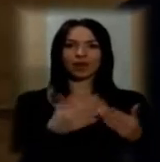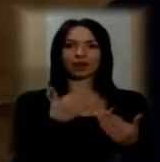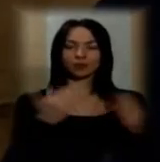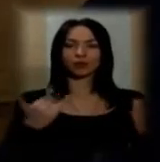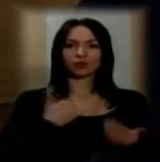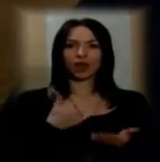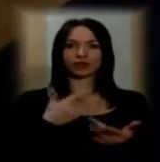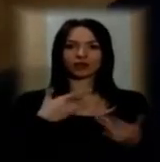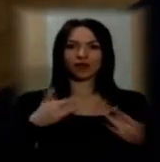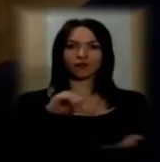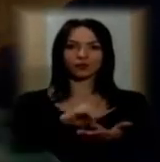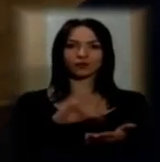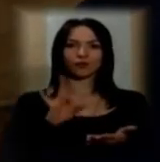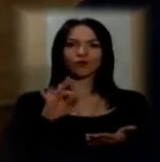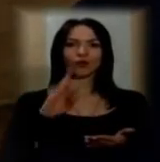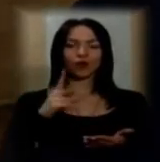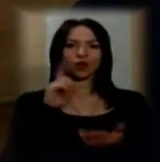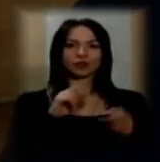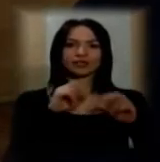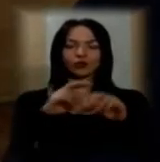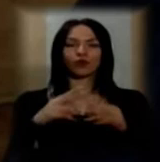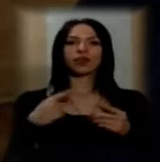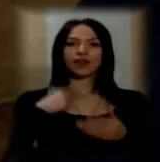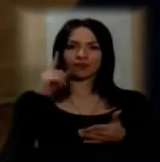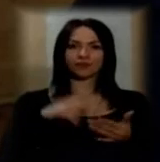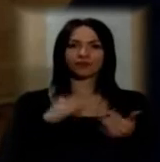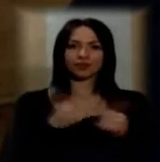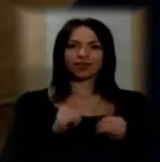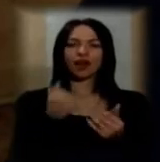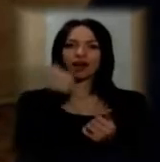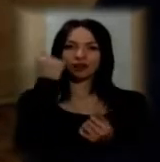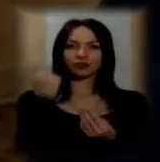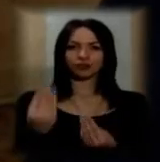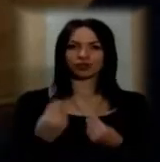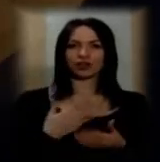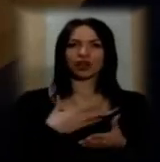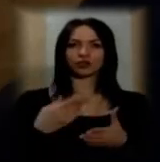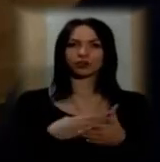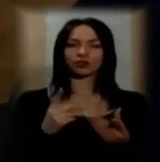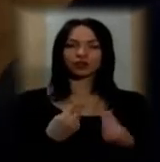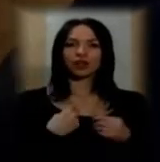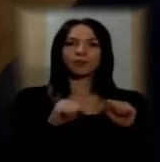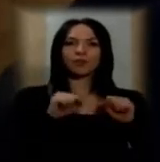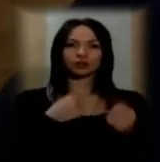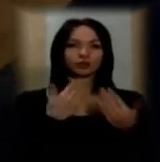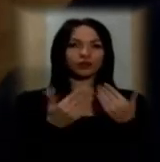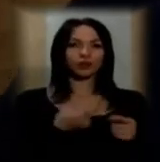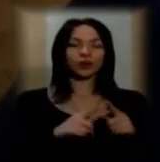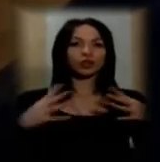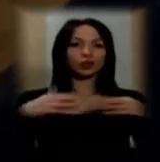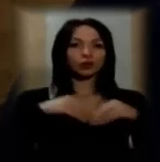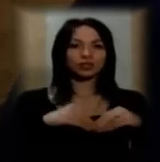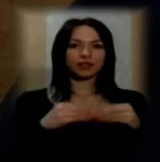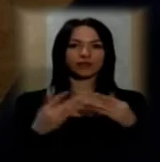вдячна бібліотеці, що вони надали нам тут можливість спілкуватись, оскільки цей інклюзивний театр потрібен не тільки дітям, а й нам, батькам. Ми